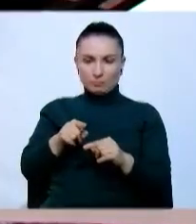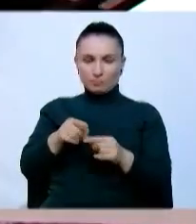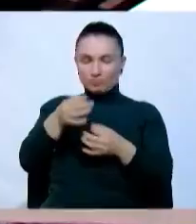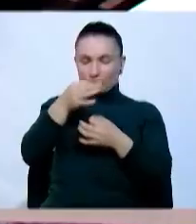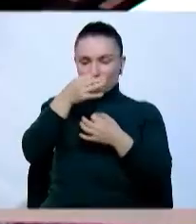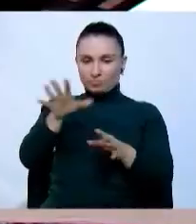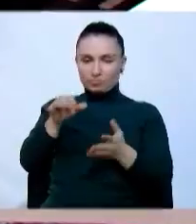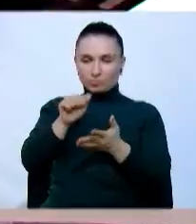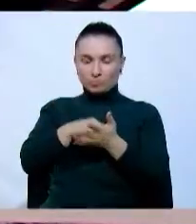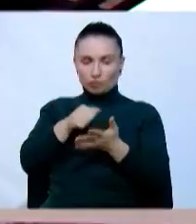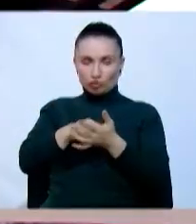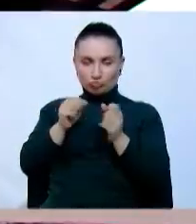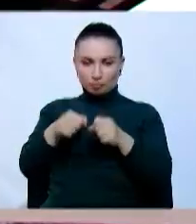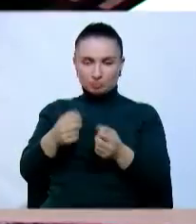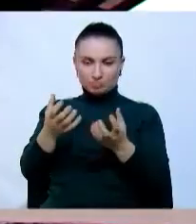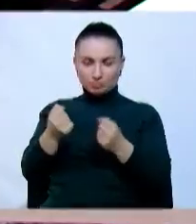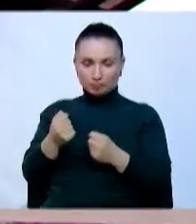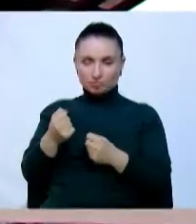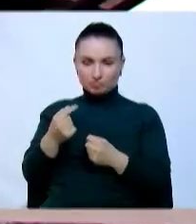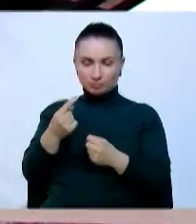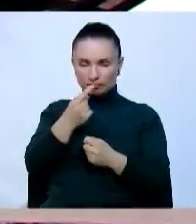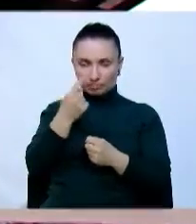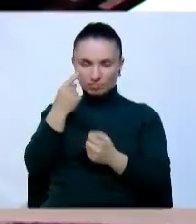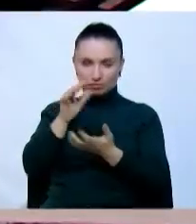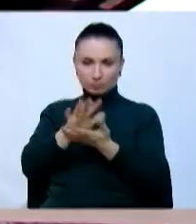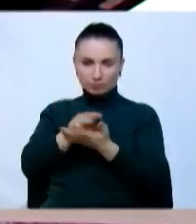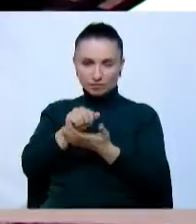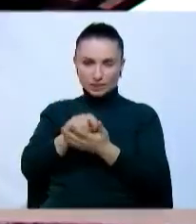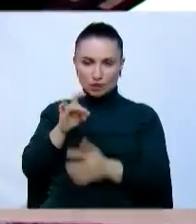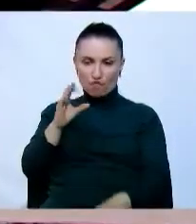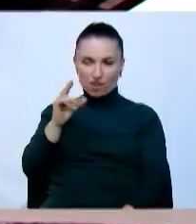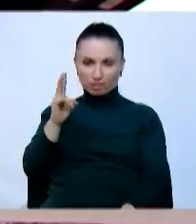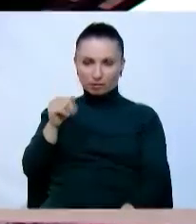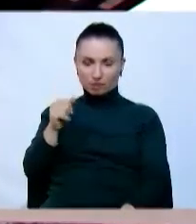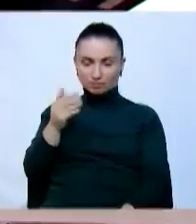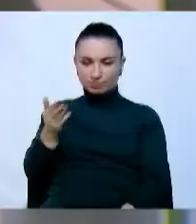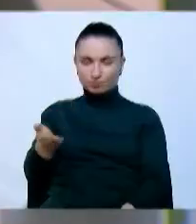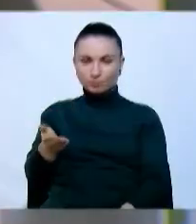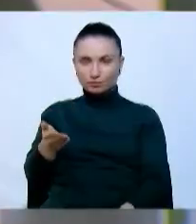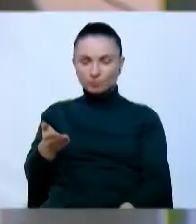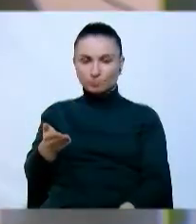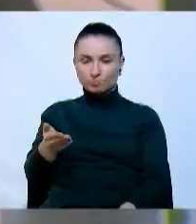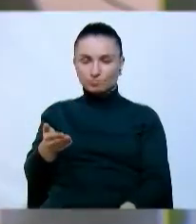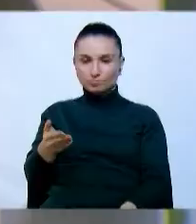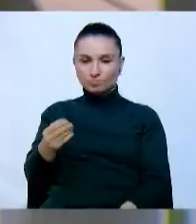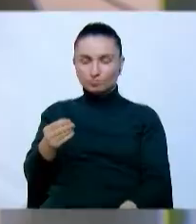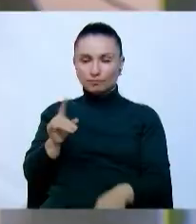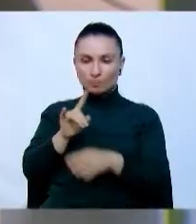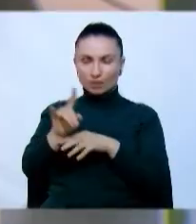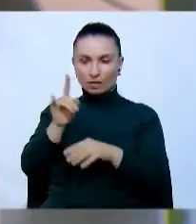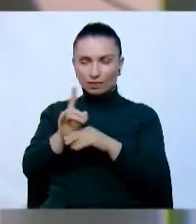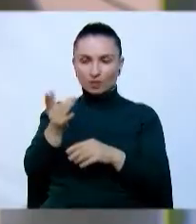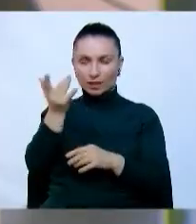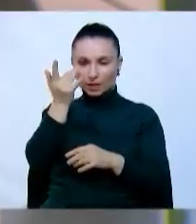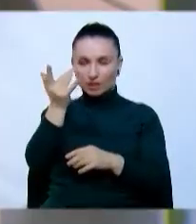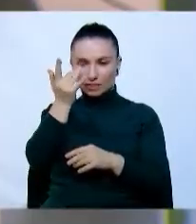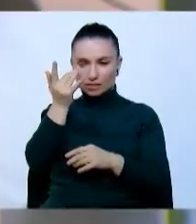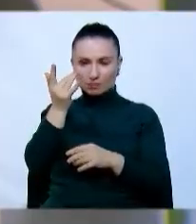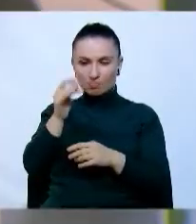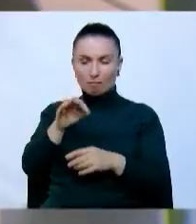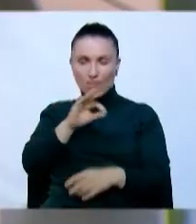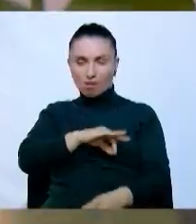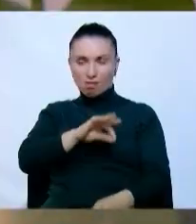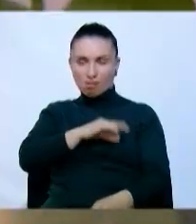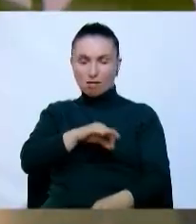მიერ გამოწვეული დაზიანება რქოვანის, როდესაც ხდება კონტაქტური ლინზების გამოყენების